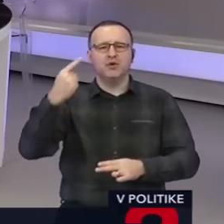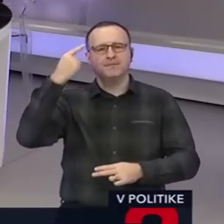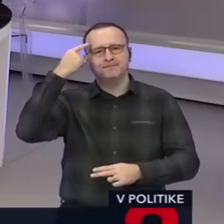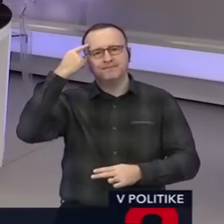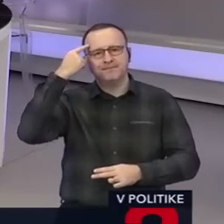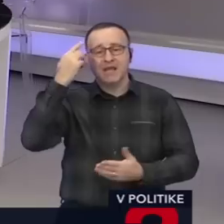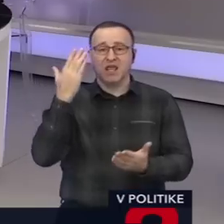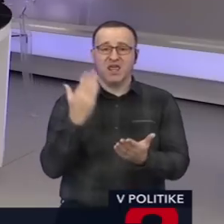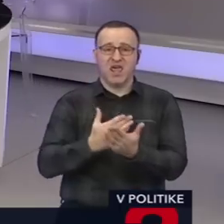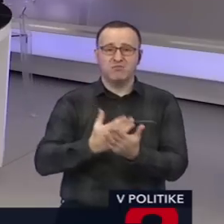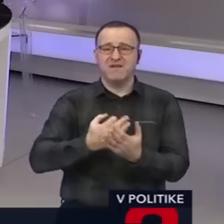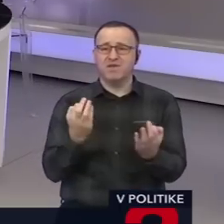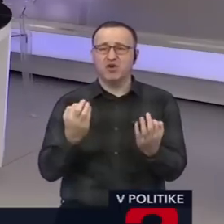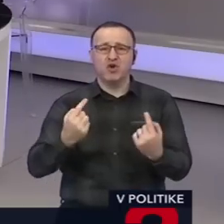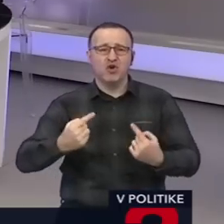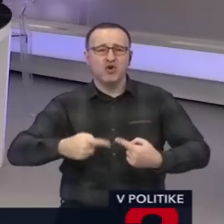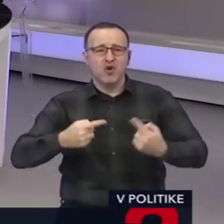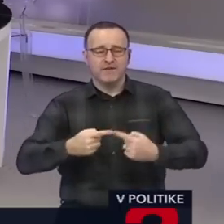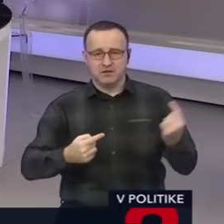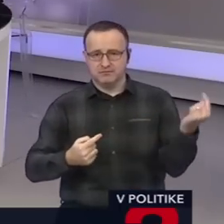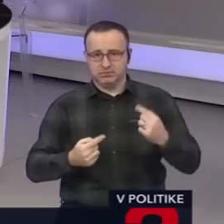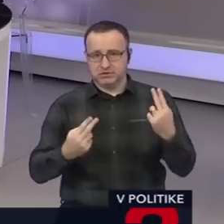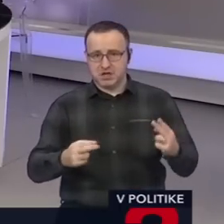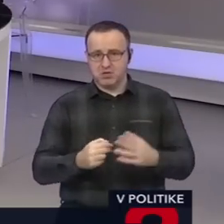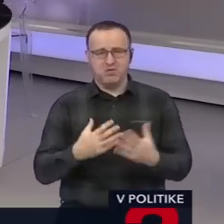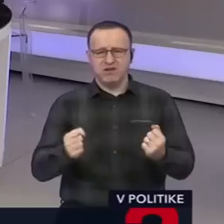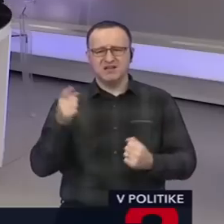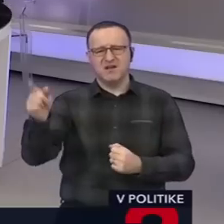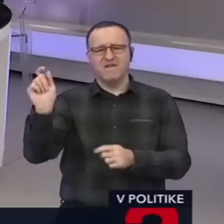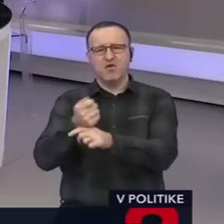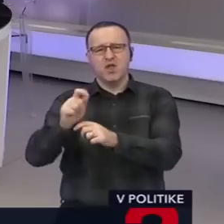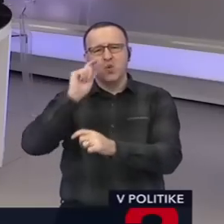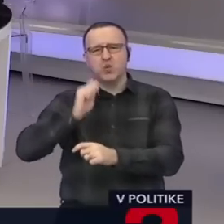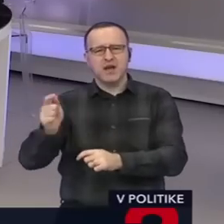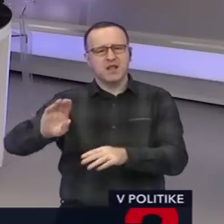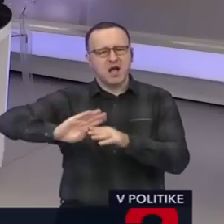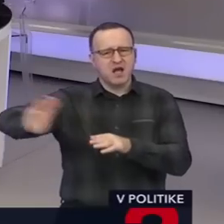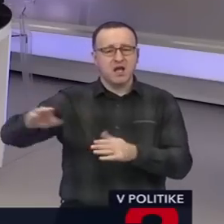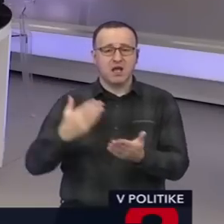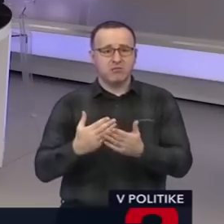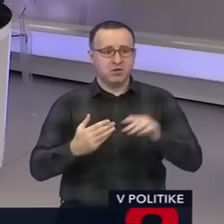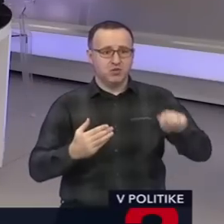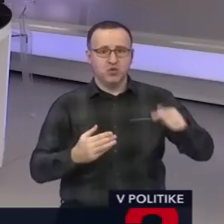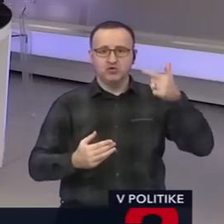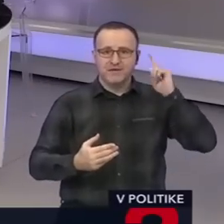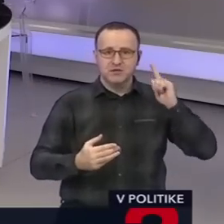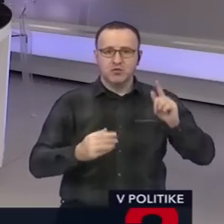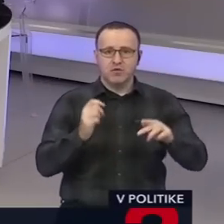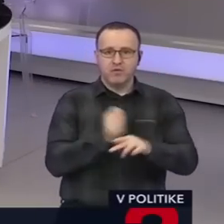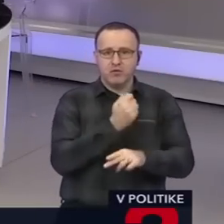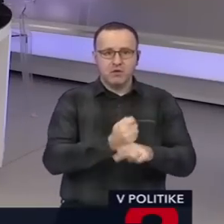ak by k nejakému konfliktu došlo, a teraz bez ohľadu na vojnu na Ukrajine, ale myslím na Slovensku, že či by